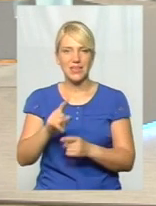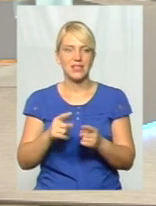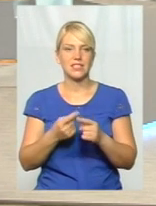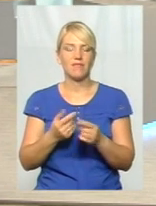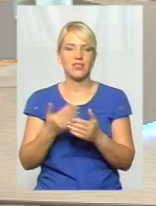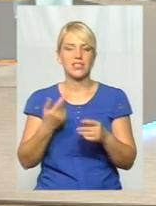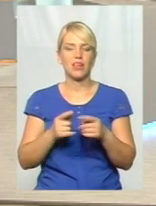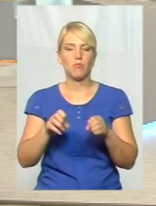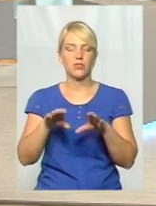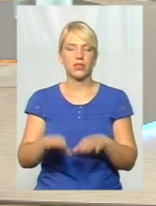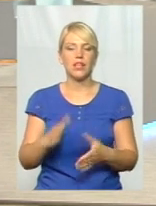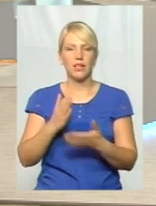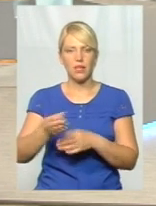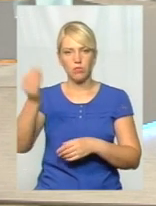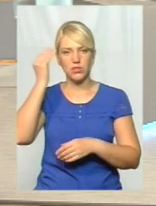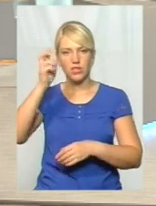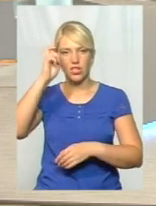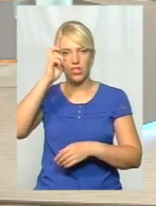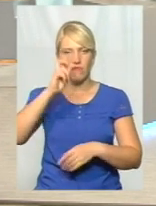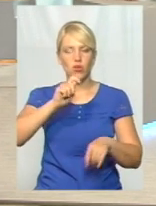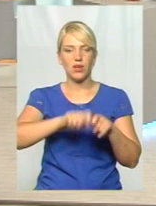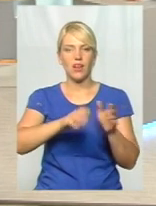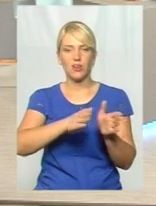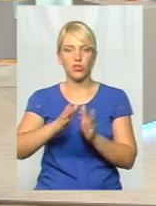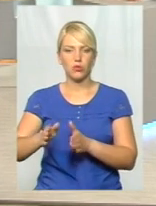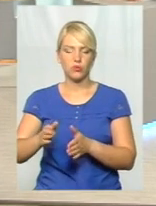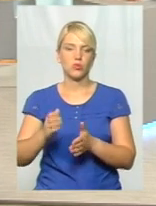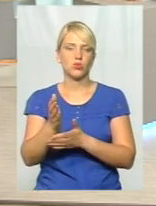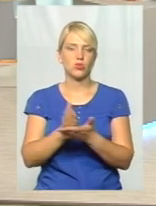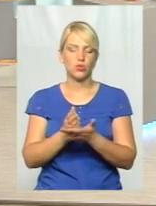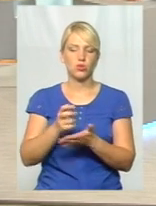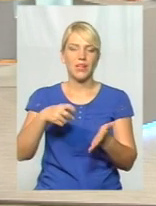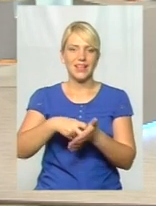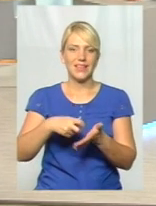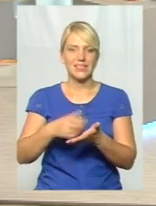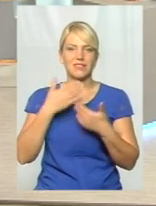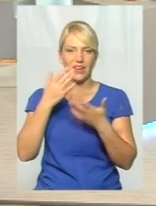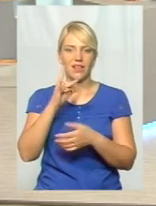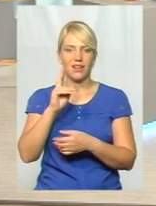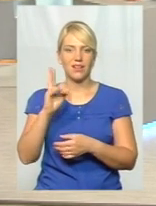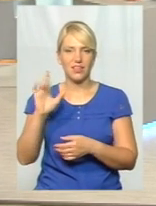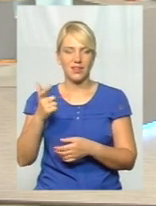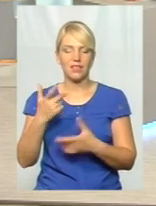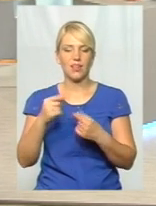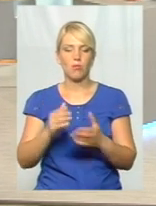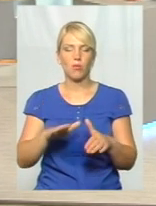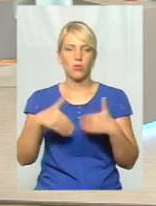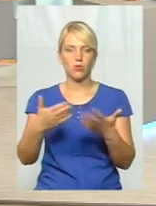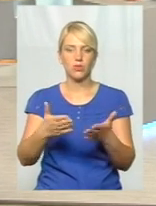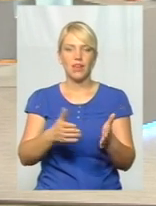Є позиція Державної регуляторної служби, лист, зверненням НКРЄ, де пропонують відтермінувати на